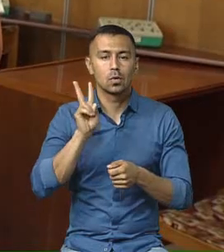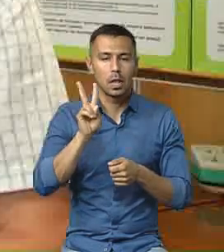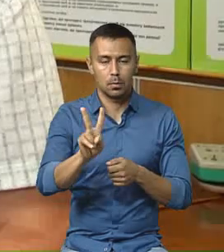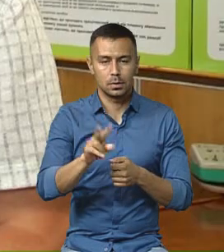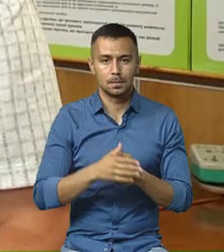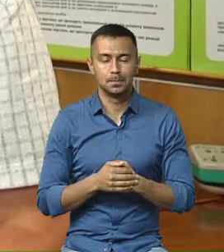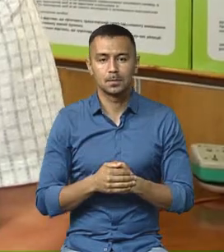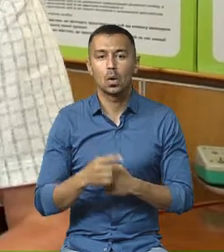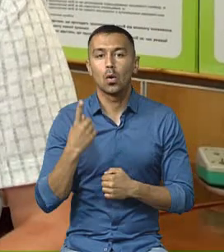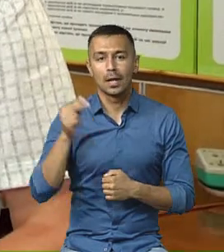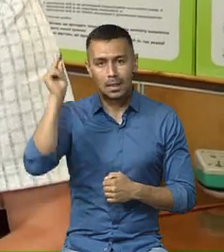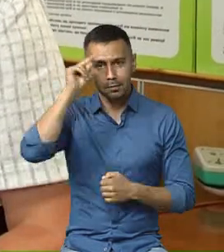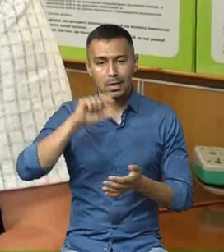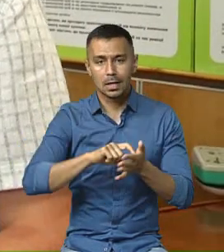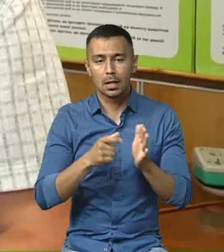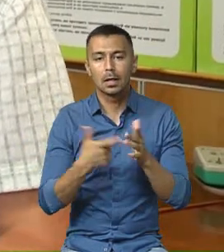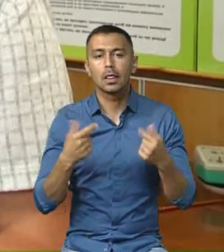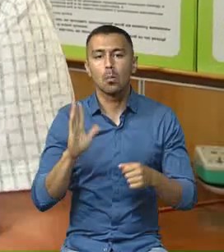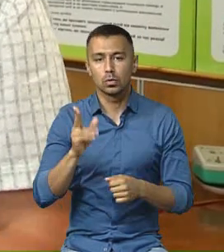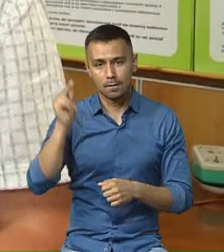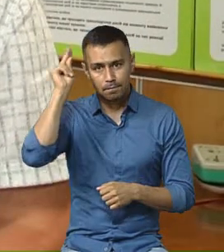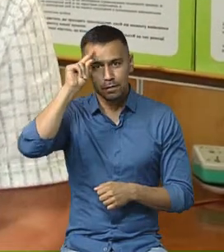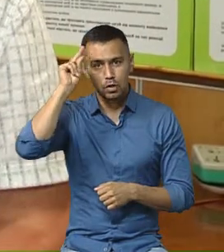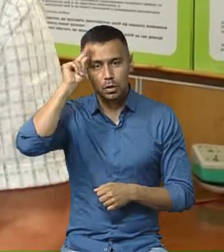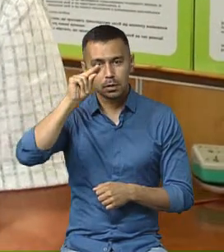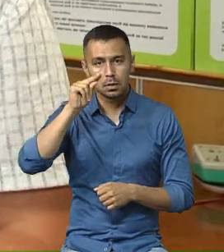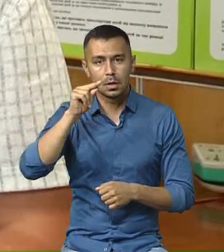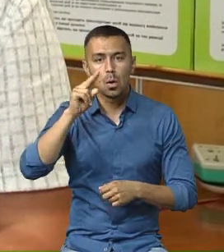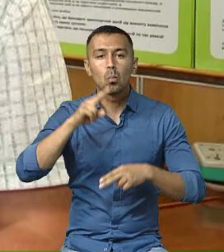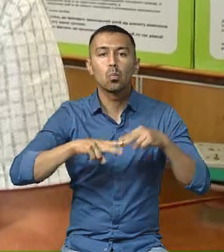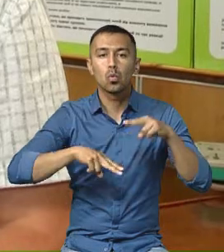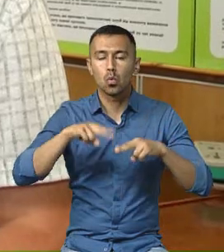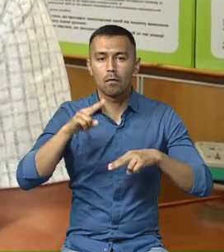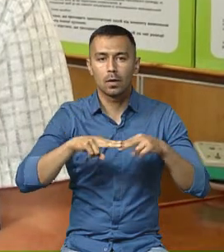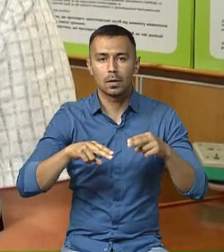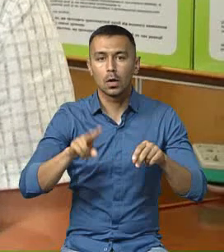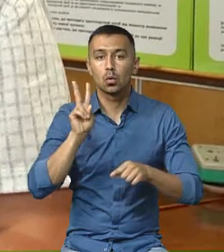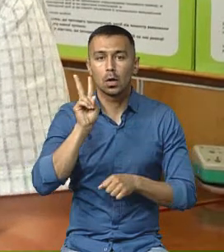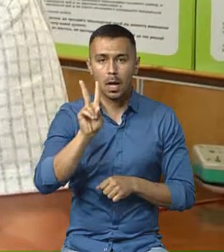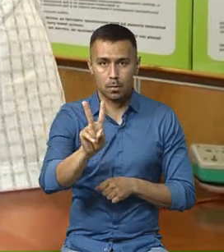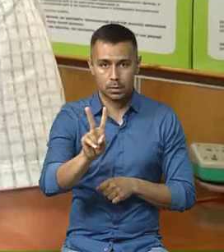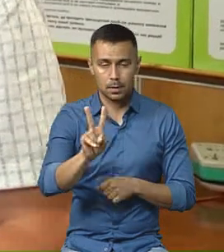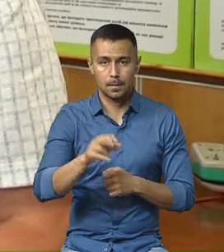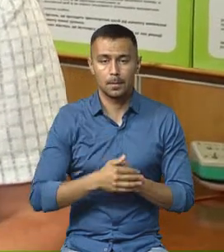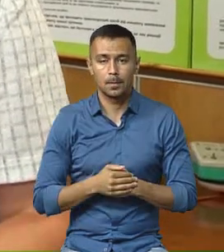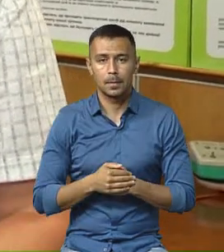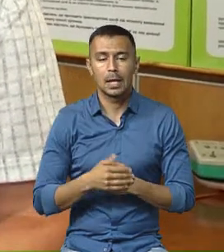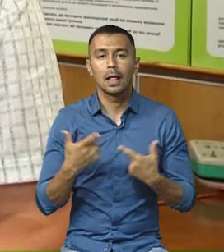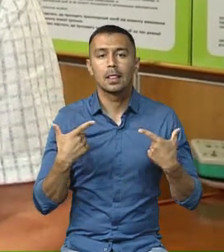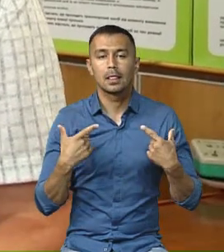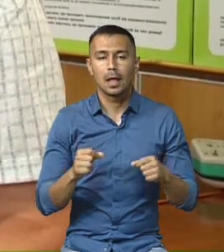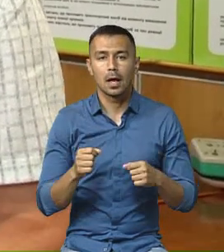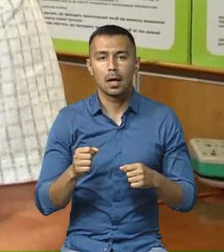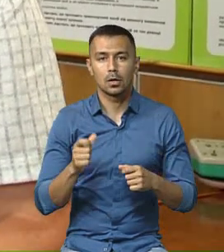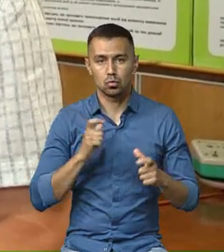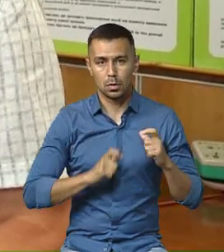Ковтун. Один навчальний клас, де вивчається будова тролейбуса, власне кажучи, де